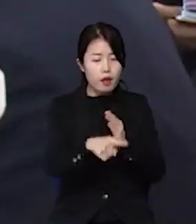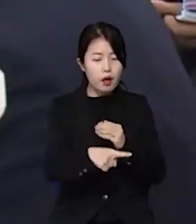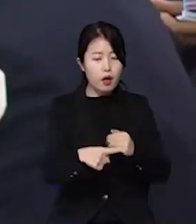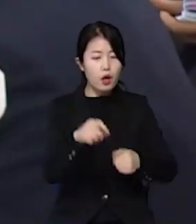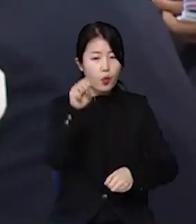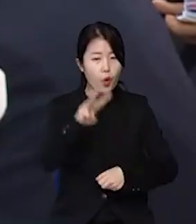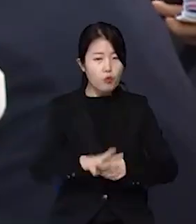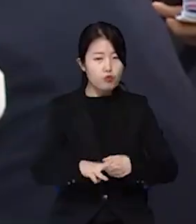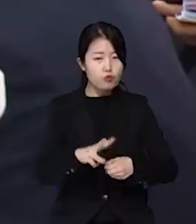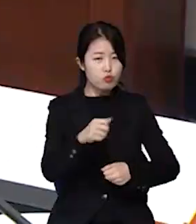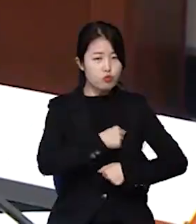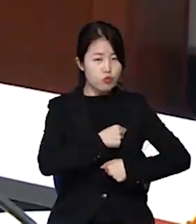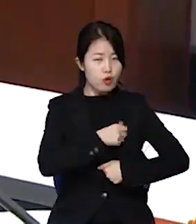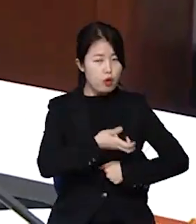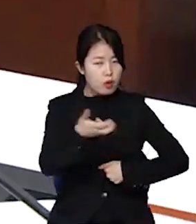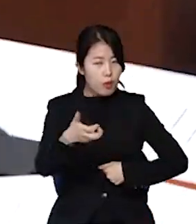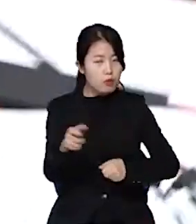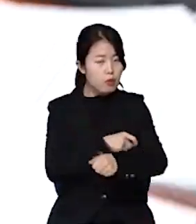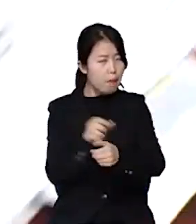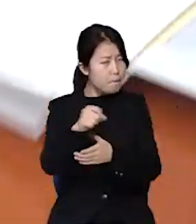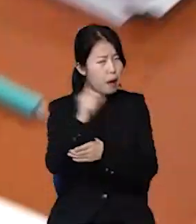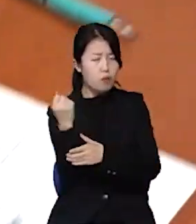수 있다는 분석이 나오고 있습니다.